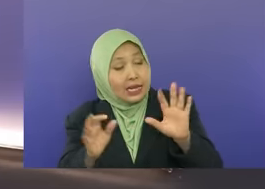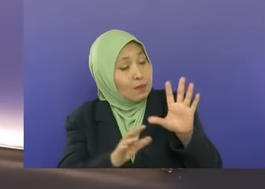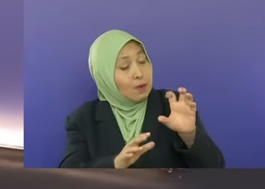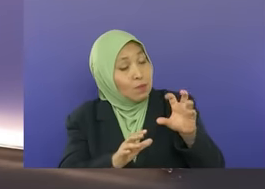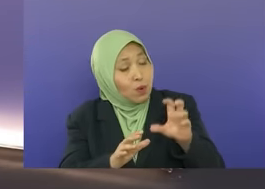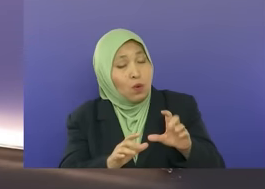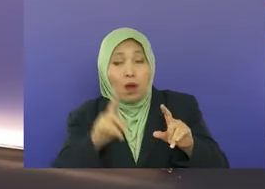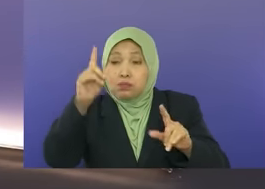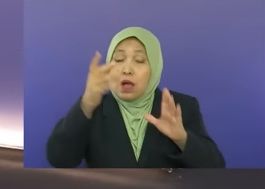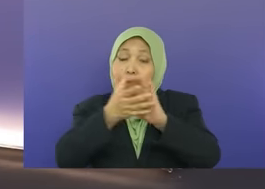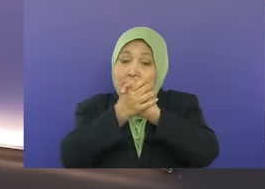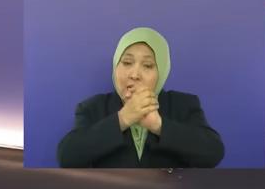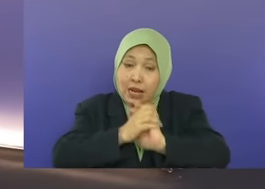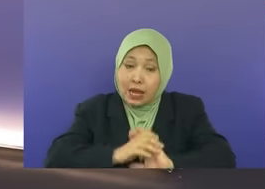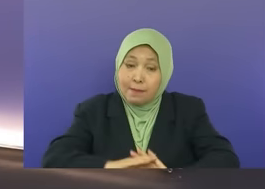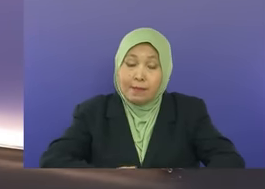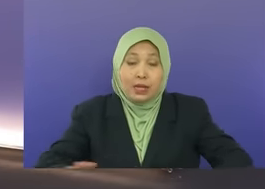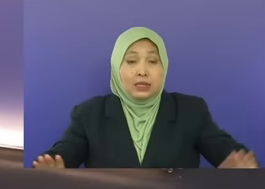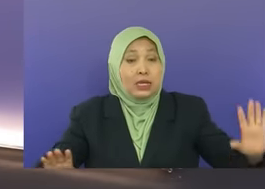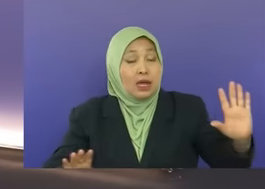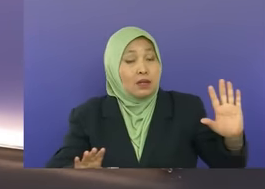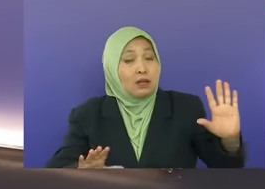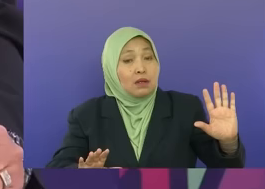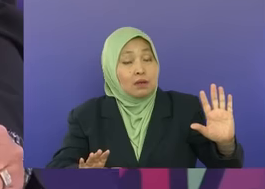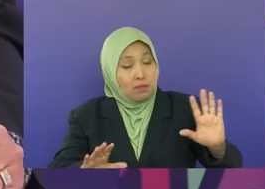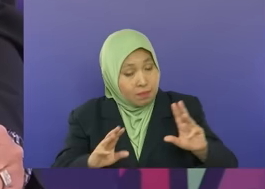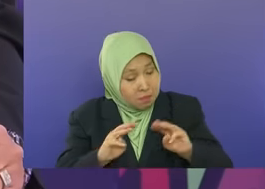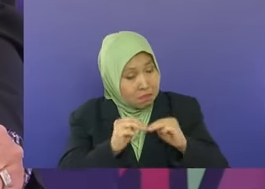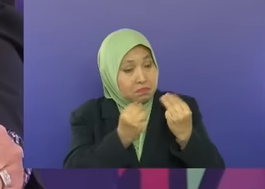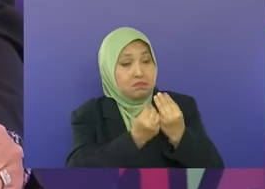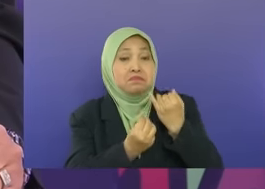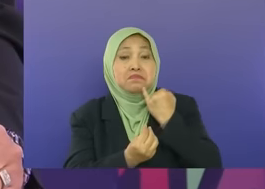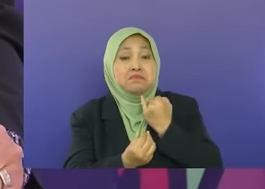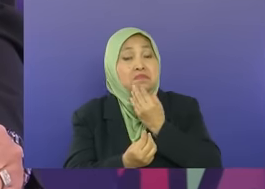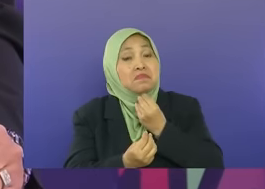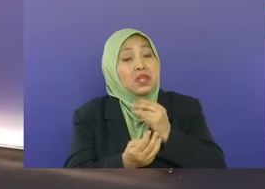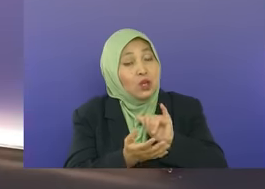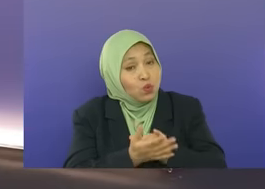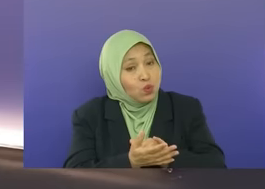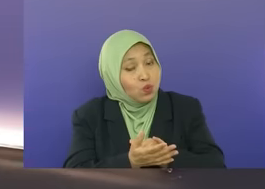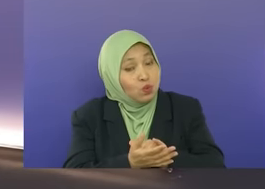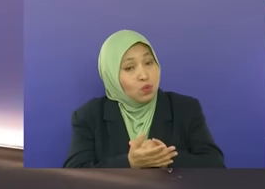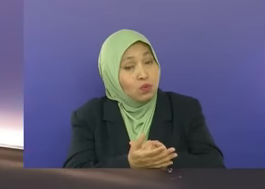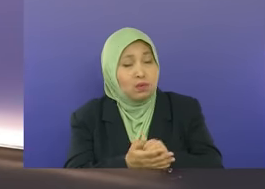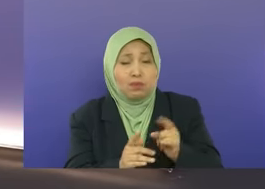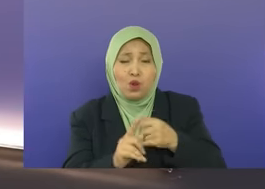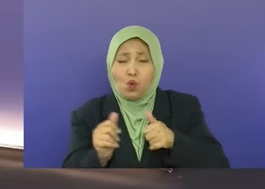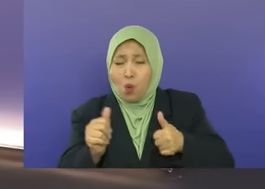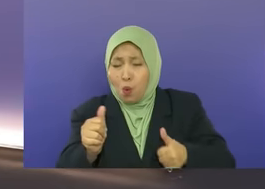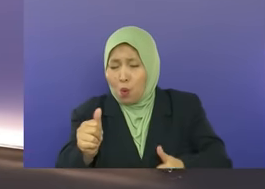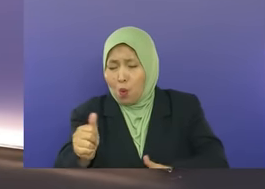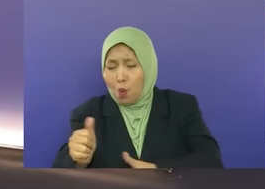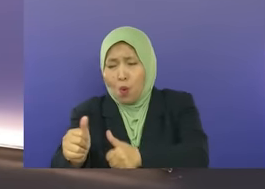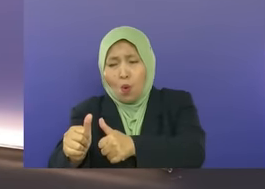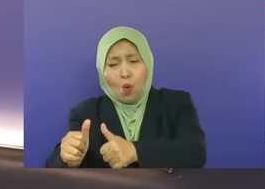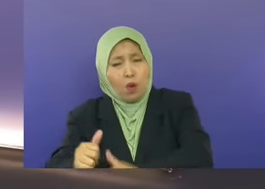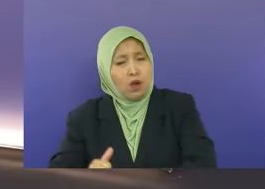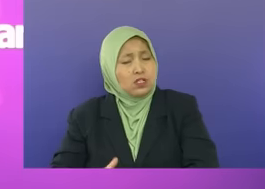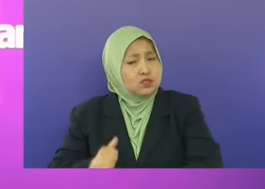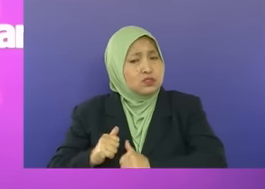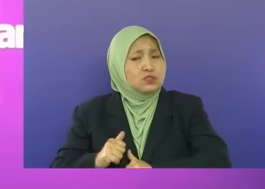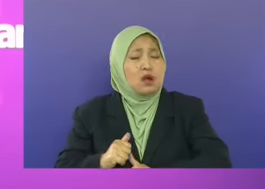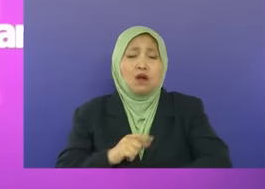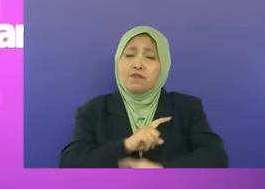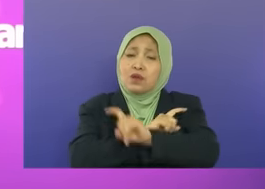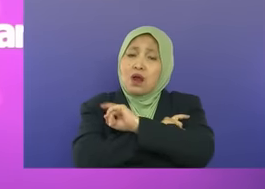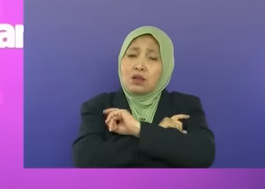Allah menyelamatkan misalnya Allah menyelamatkan kepada kepada Bani Israil itu yaitu apabila dikejar oleh Firaun dan juga